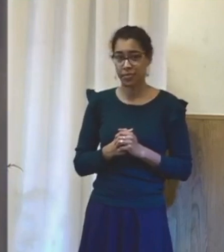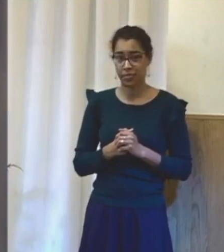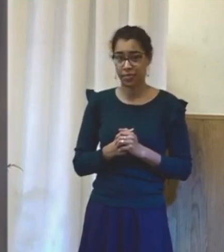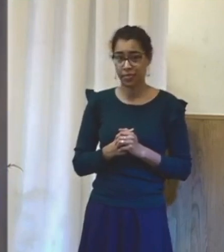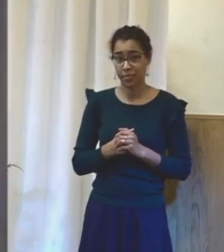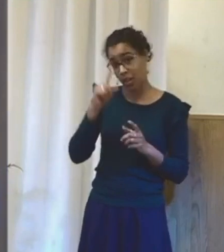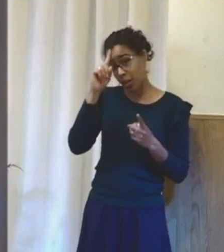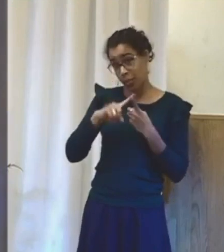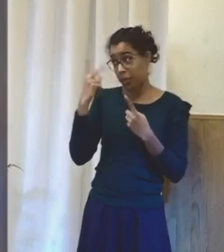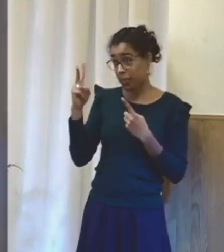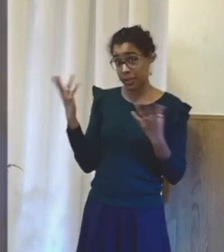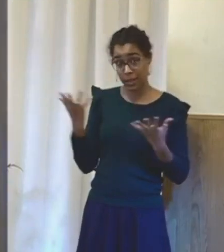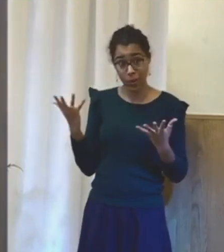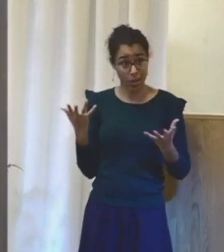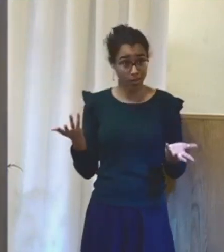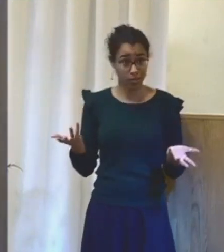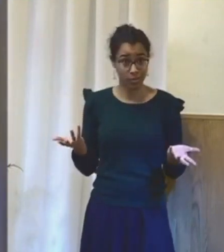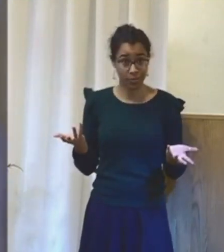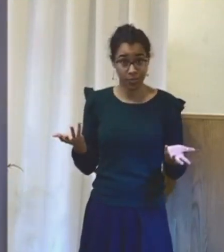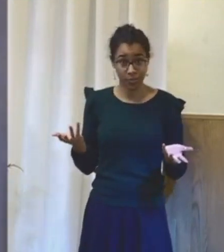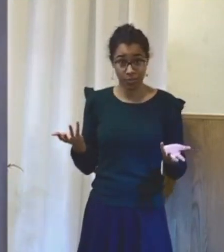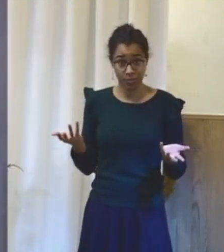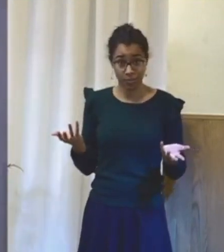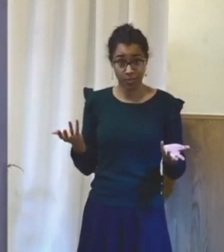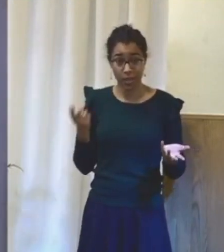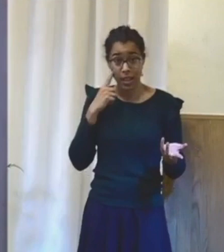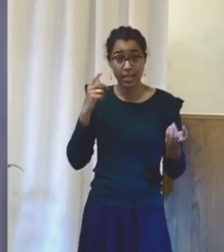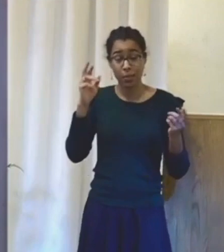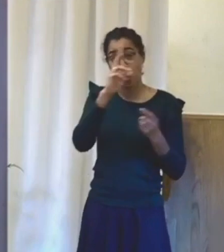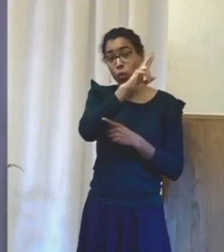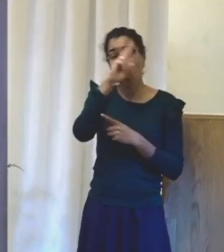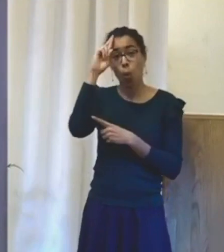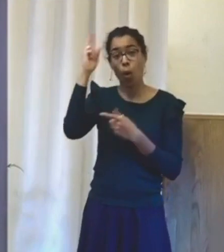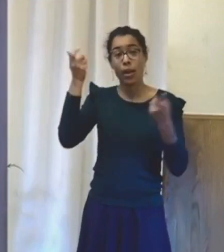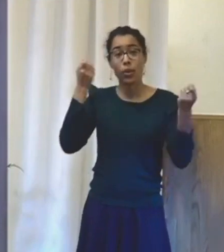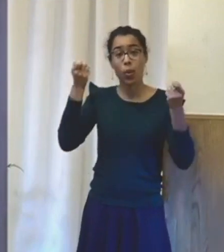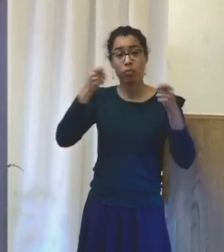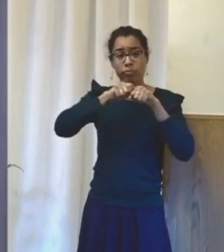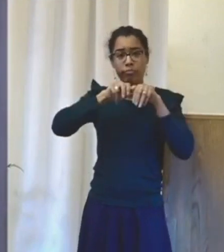En fait, le but de Dieu, c'est quoi? C'est l'expansion du royaume de Dieu.